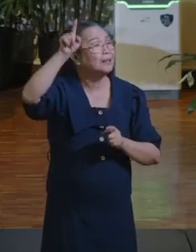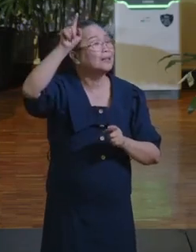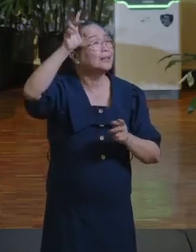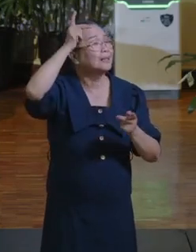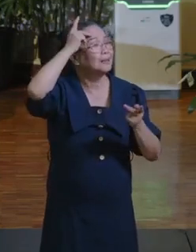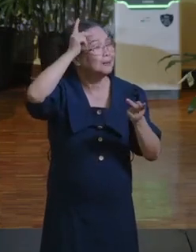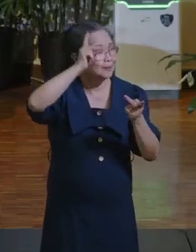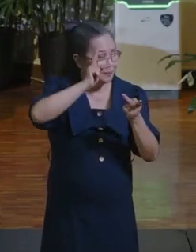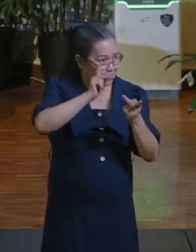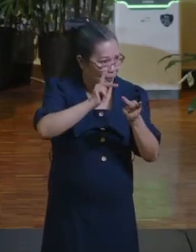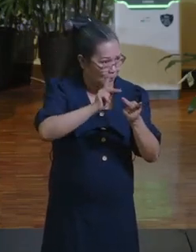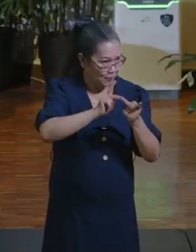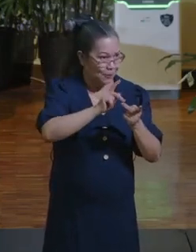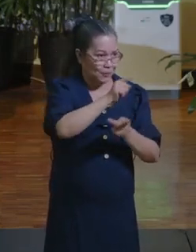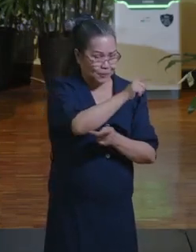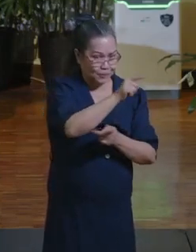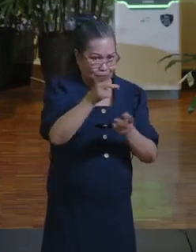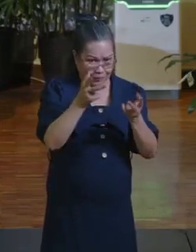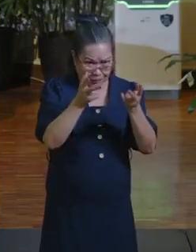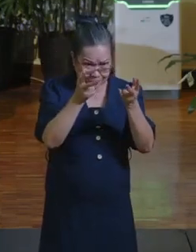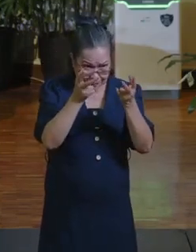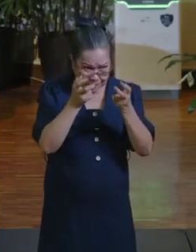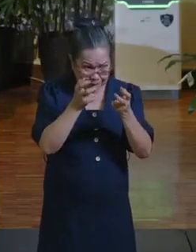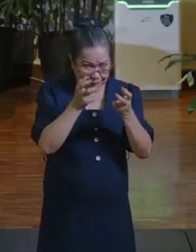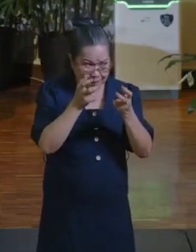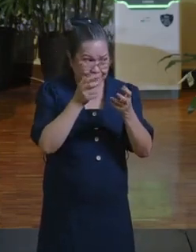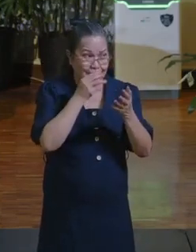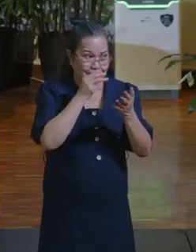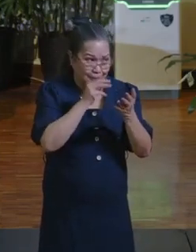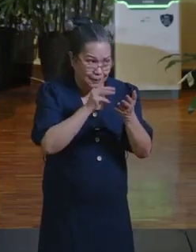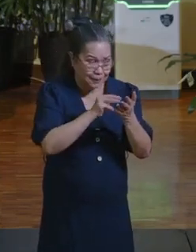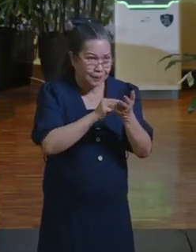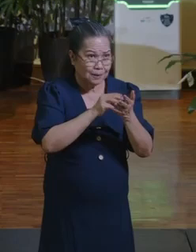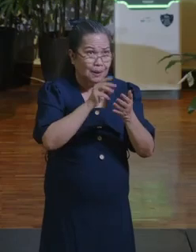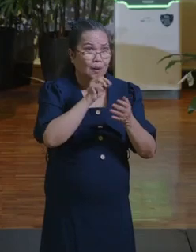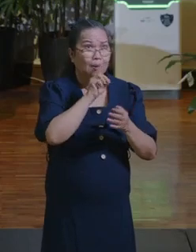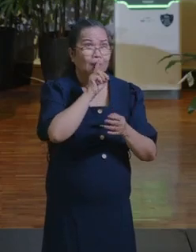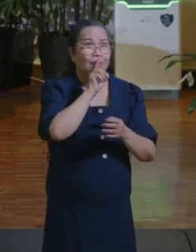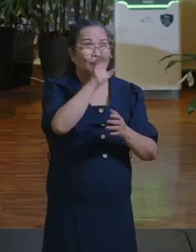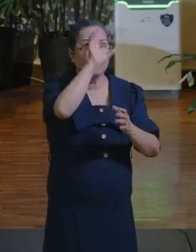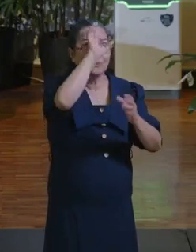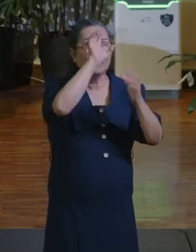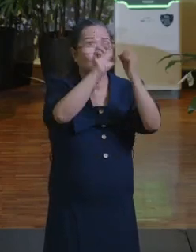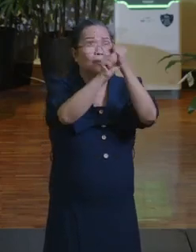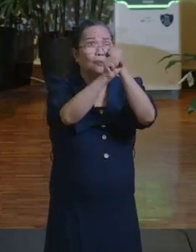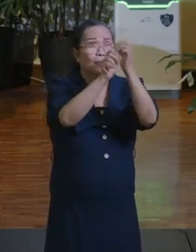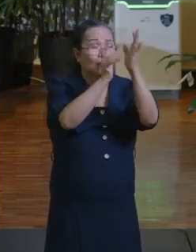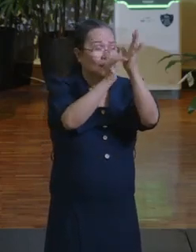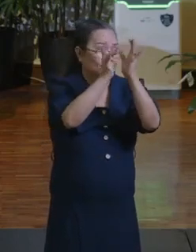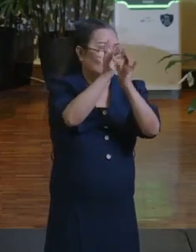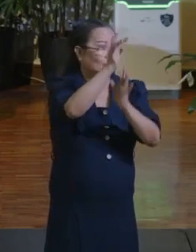upang mapakinggan ang salita ng Diyos at ang mensahe na ito?